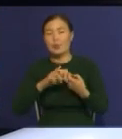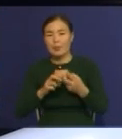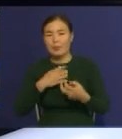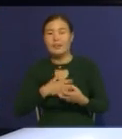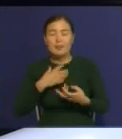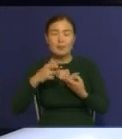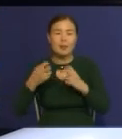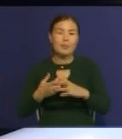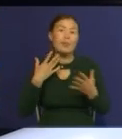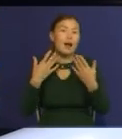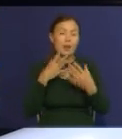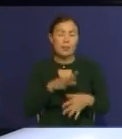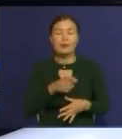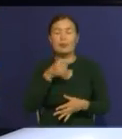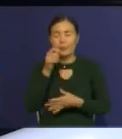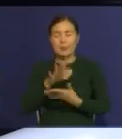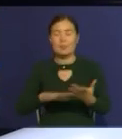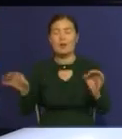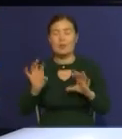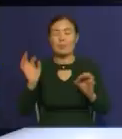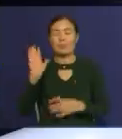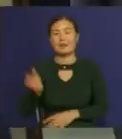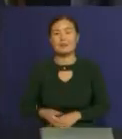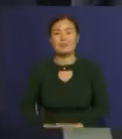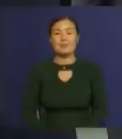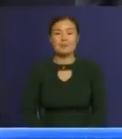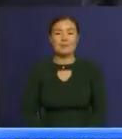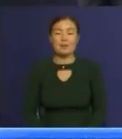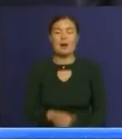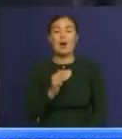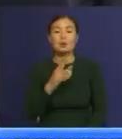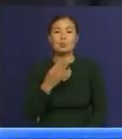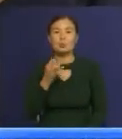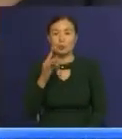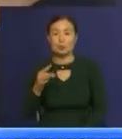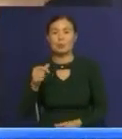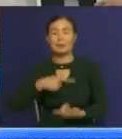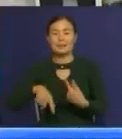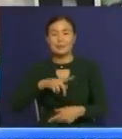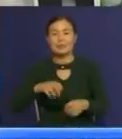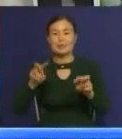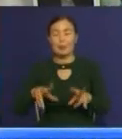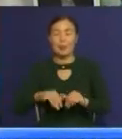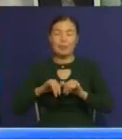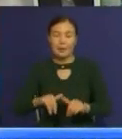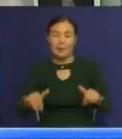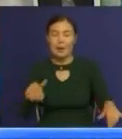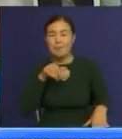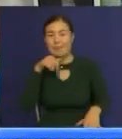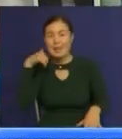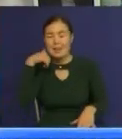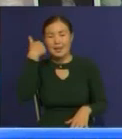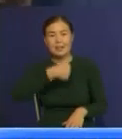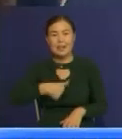мәселелер талқылады, әріптесім Айман Нұрмағанбет баяндайды. Ақшұқырда кәсіпкерлік саласы қарқынды дамуда. Былтырғы жылмен